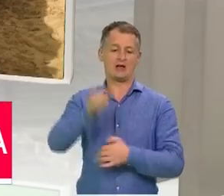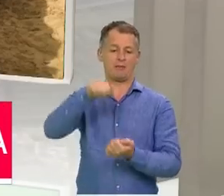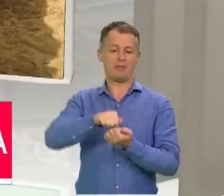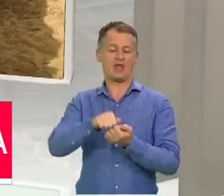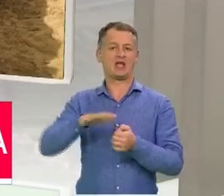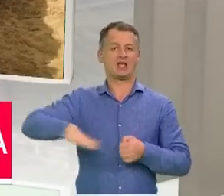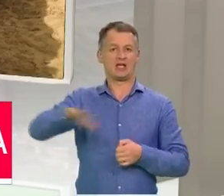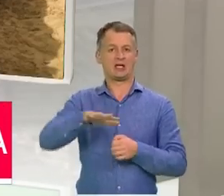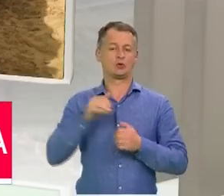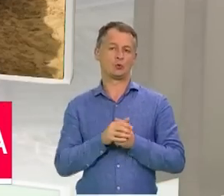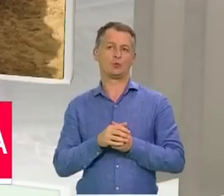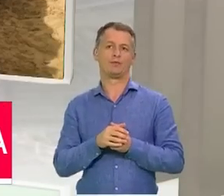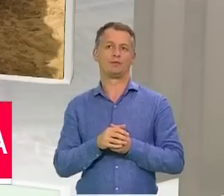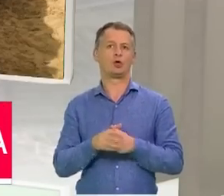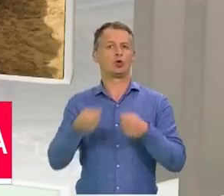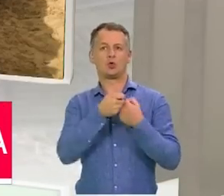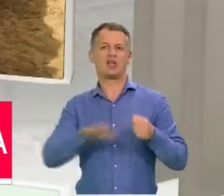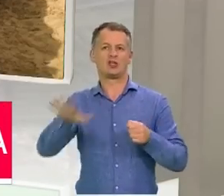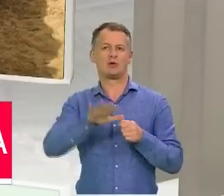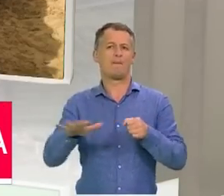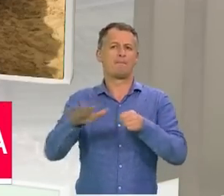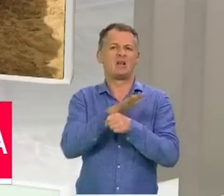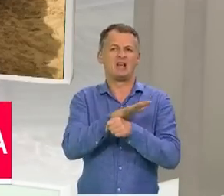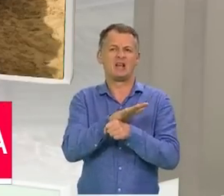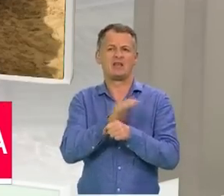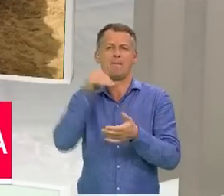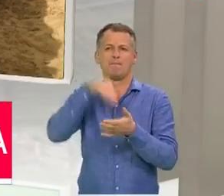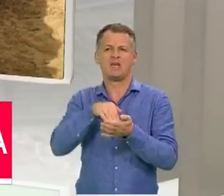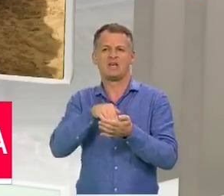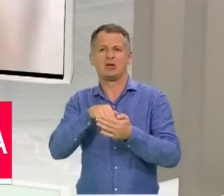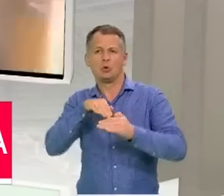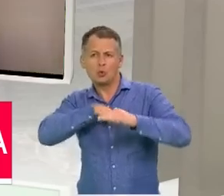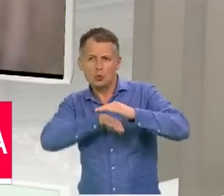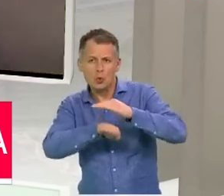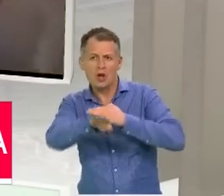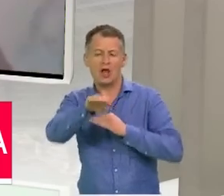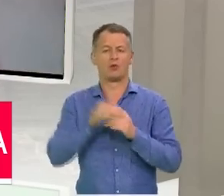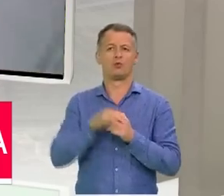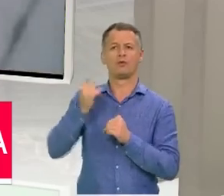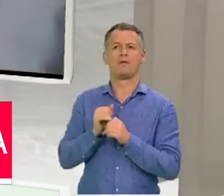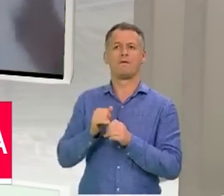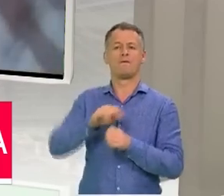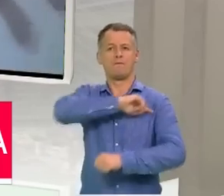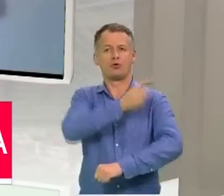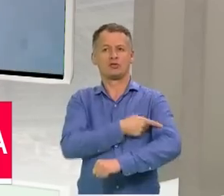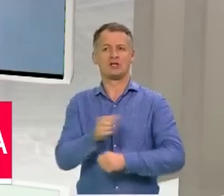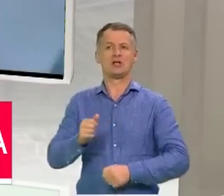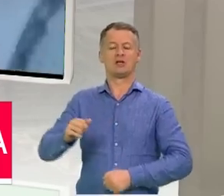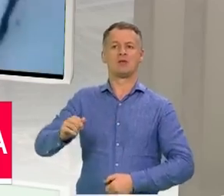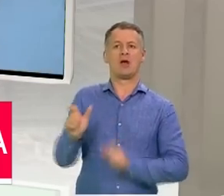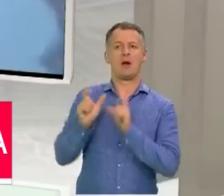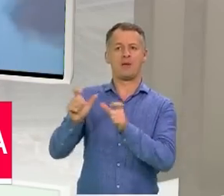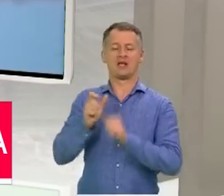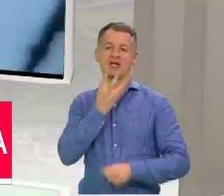bine, toată porțiunea aceea este brăzdată de mii de tuneluri. Forțele de apărare israeliene știu